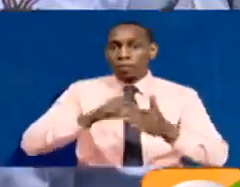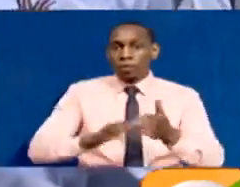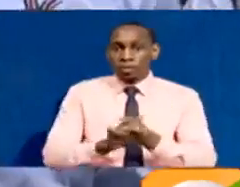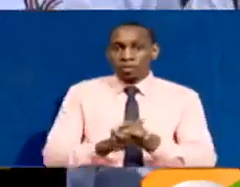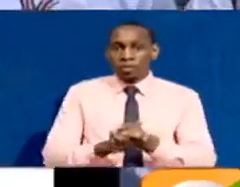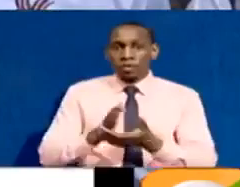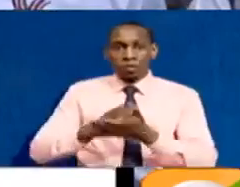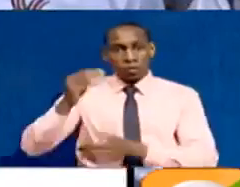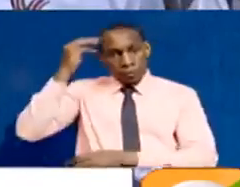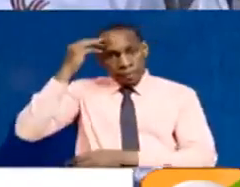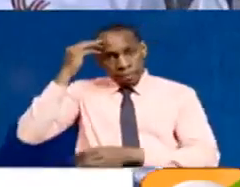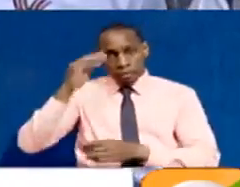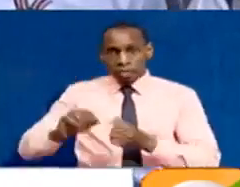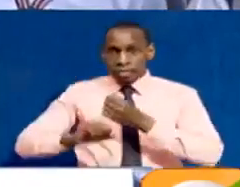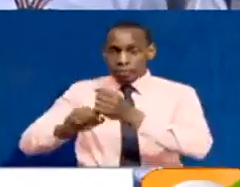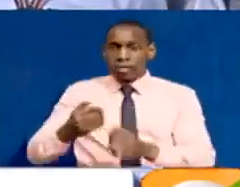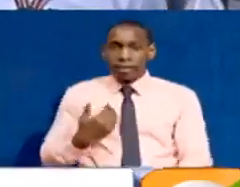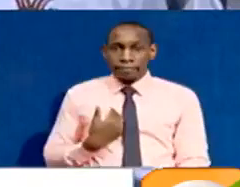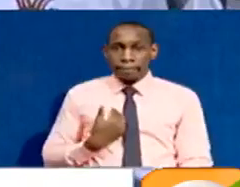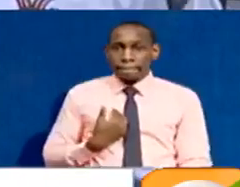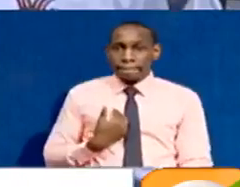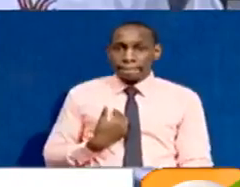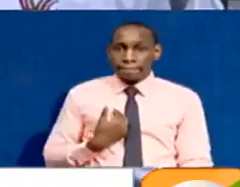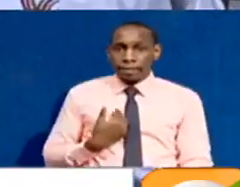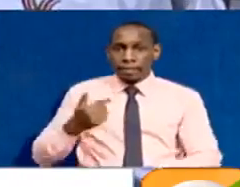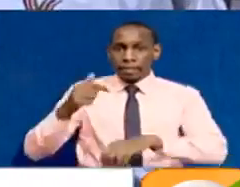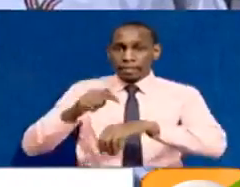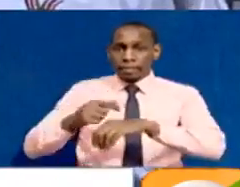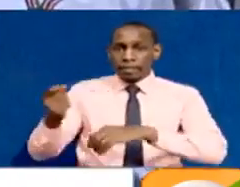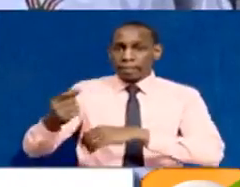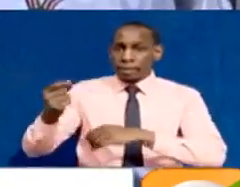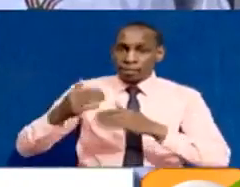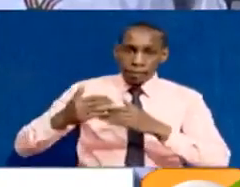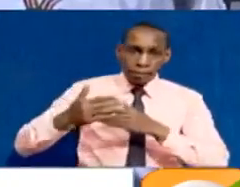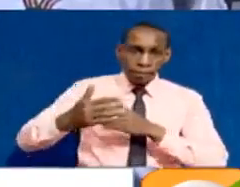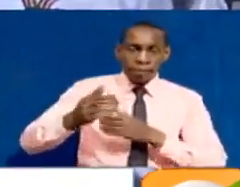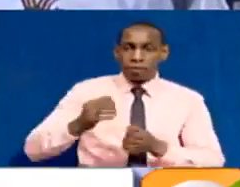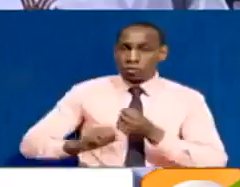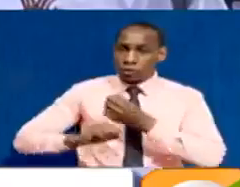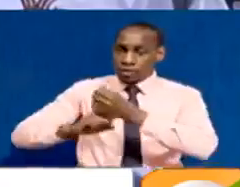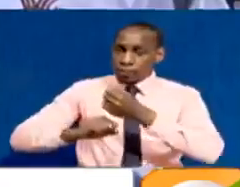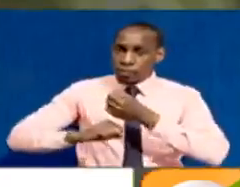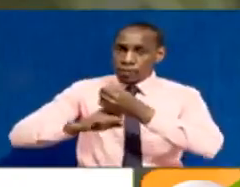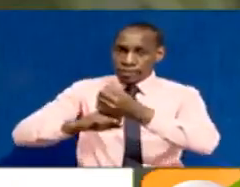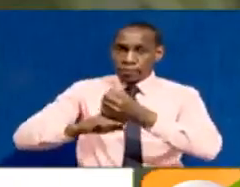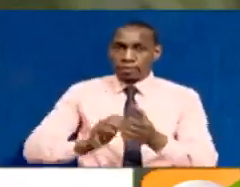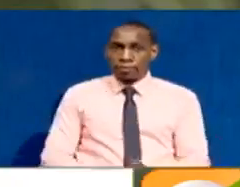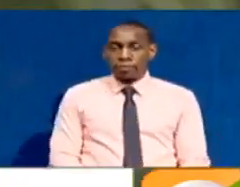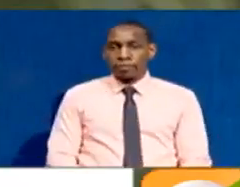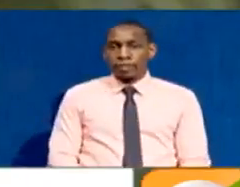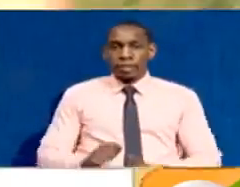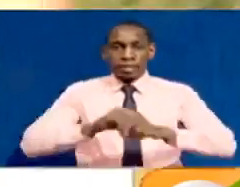kwamba watapata psychosocial support kwa muda wa miezi kadhaa, tutatembea na wao polepole hivyo.